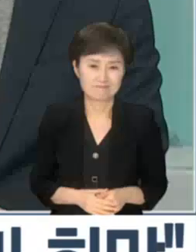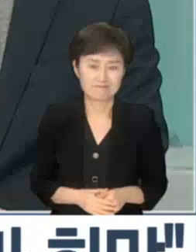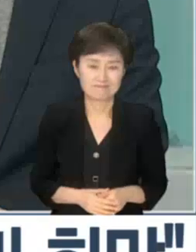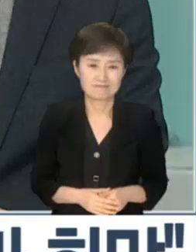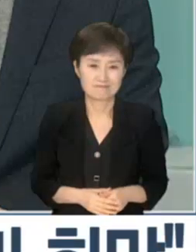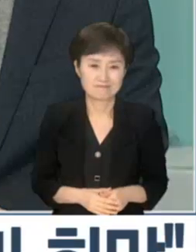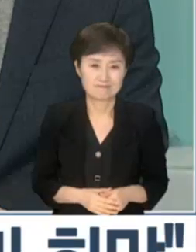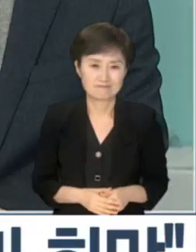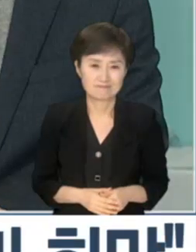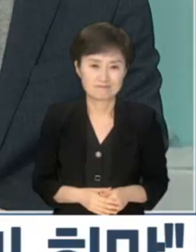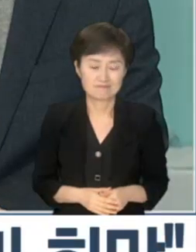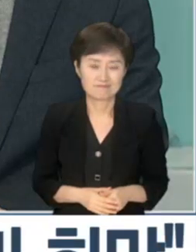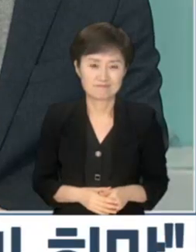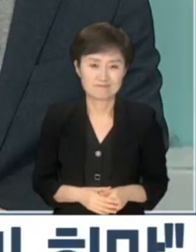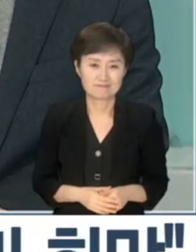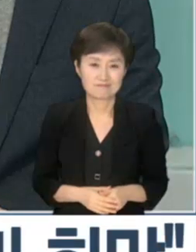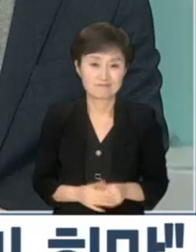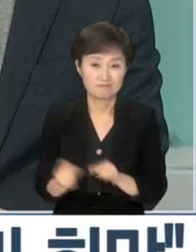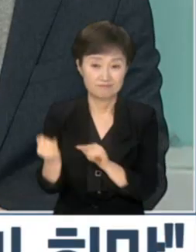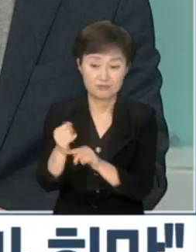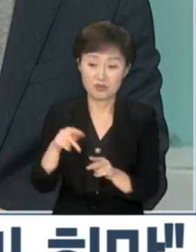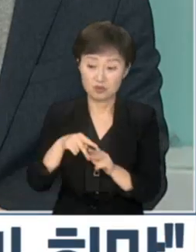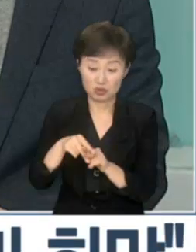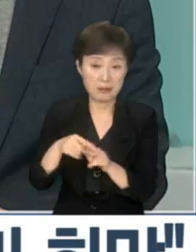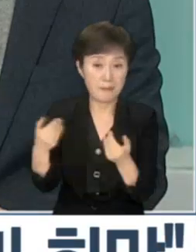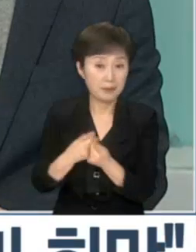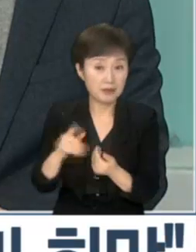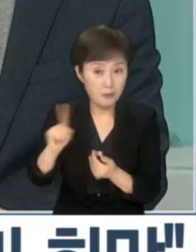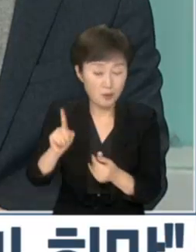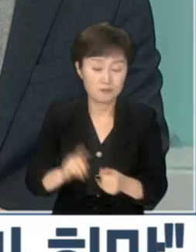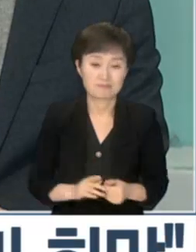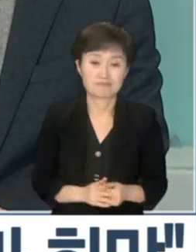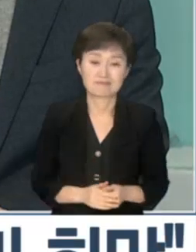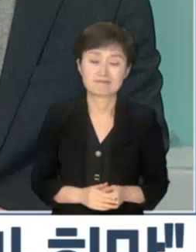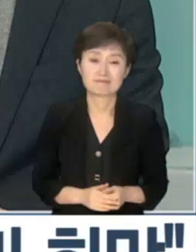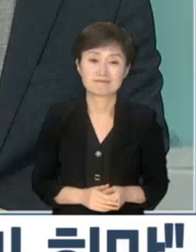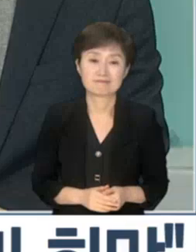출마 자체에 대한 원래 예 맞으셨는데 예 원래 이제 예.